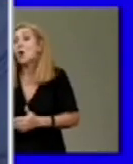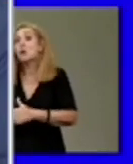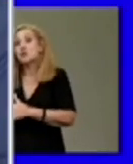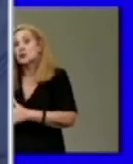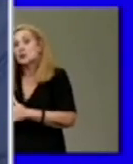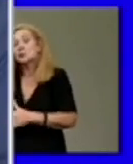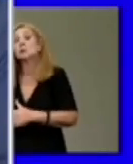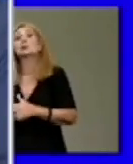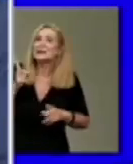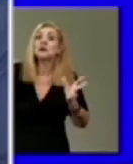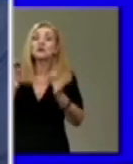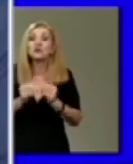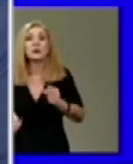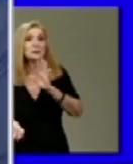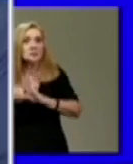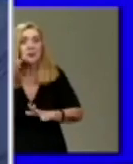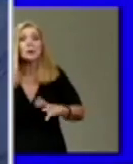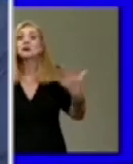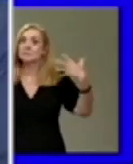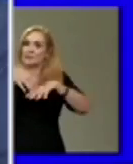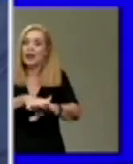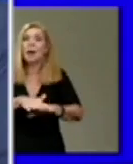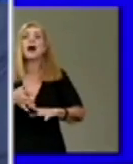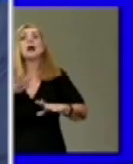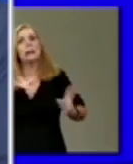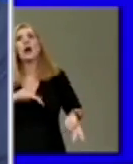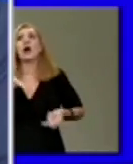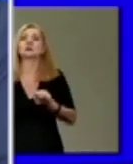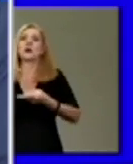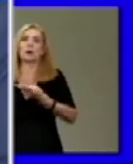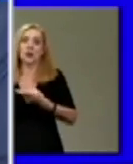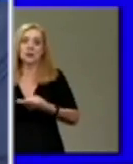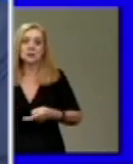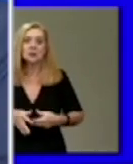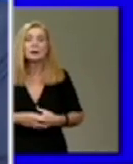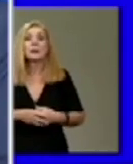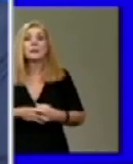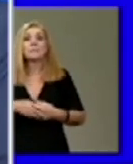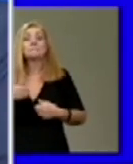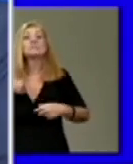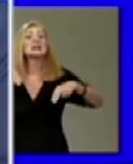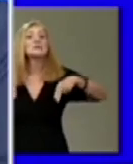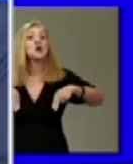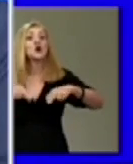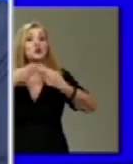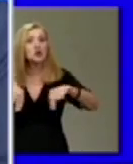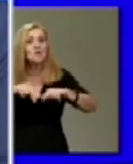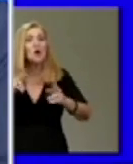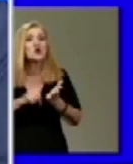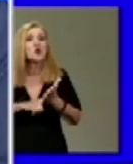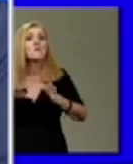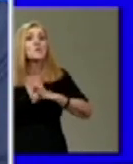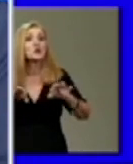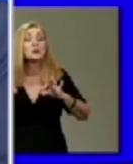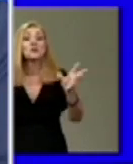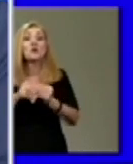σχολικής στέγης όπως επίσης και σχολεία που ε αναβαθμίζονται όσον αφορά τη